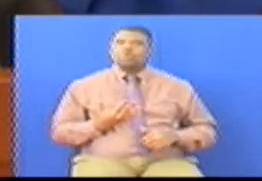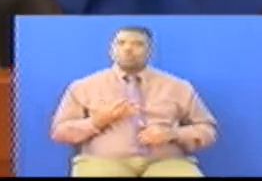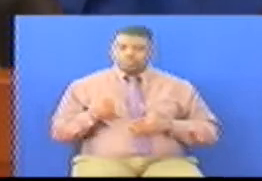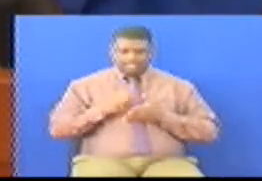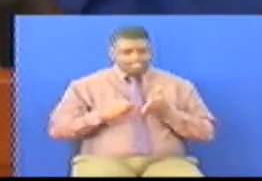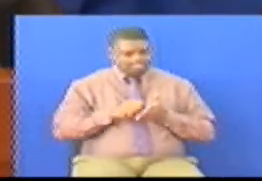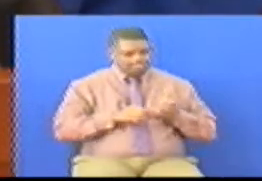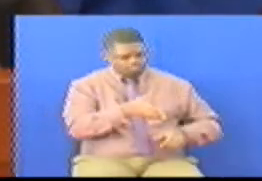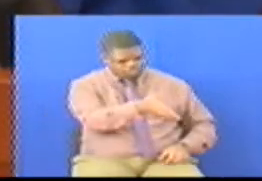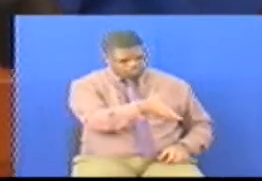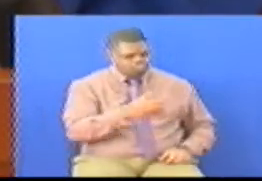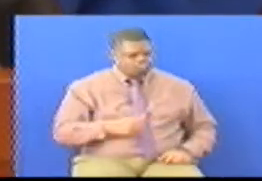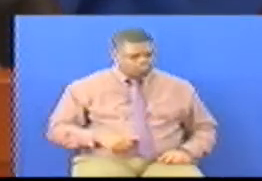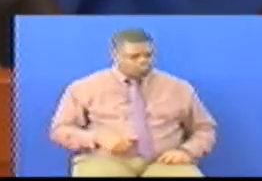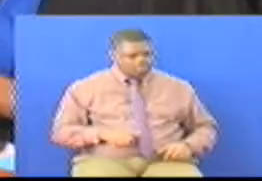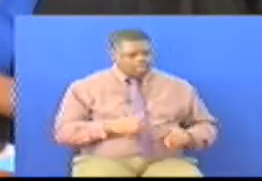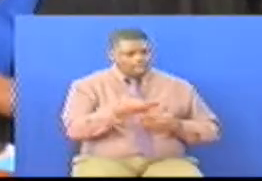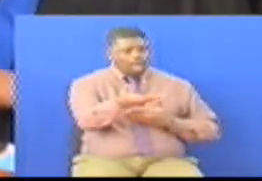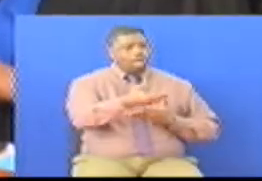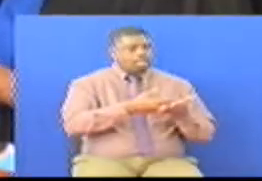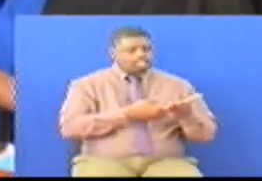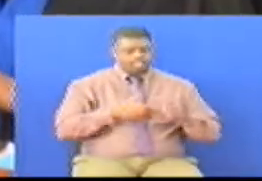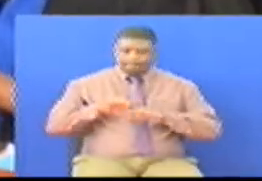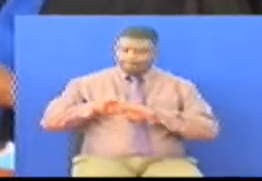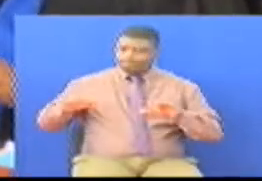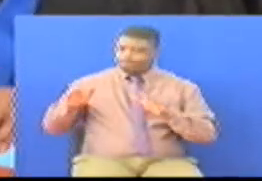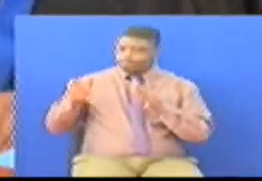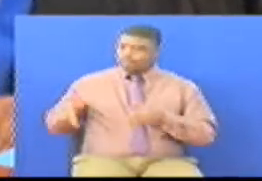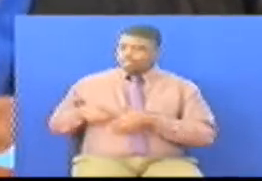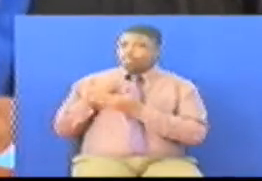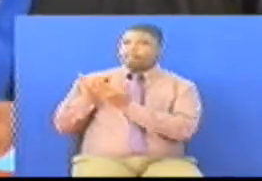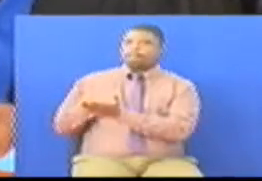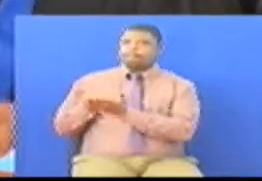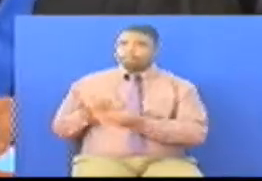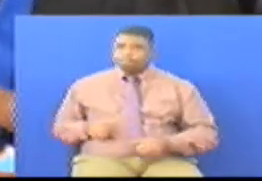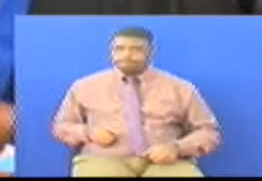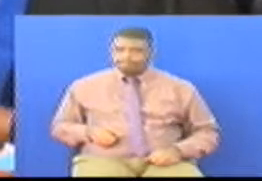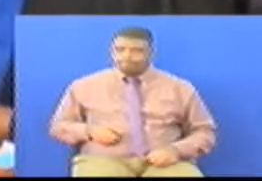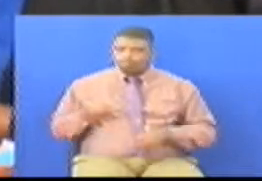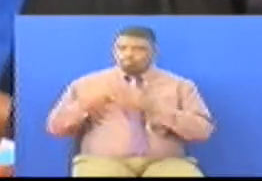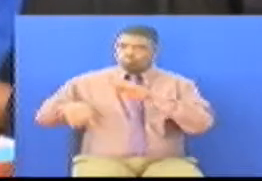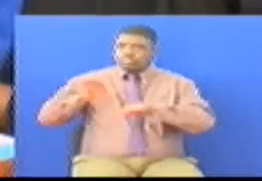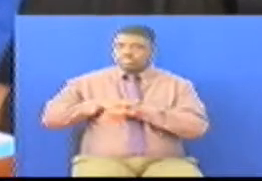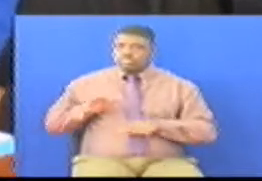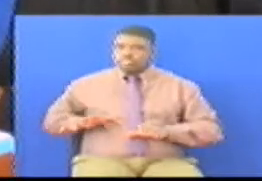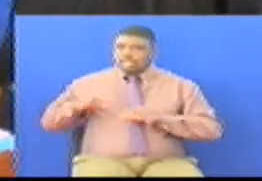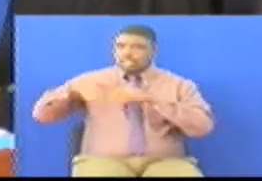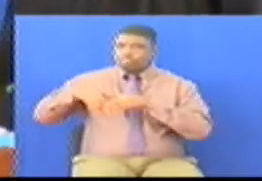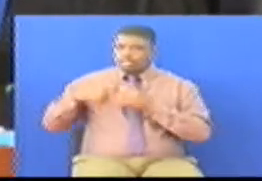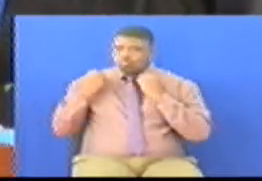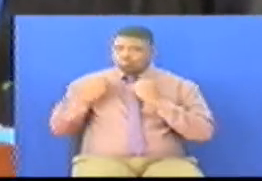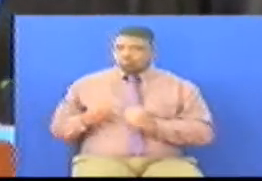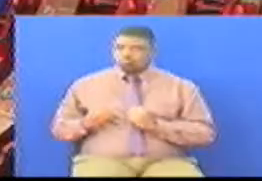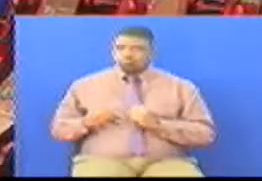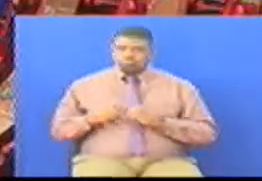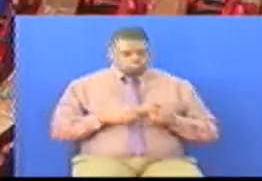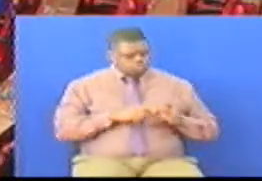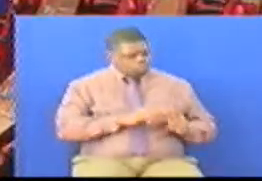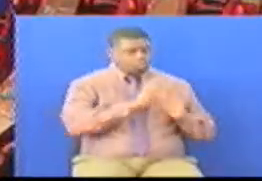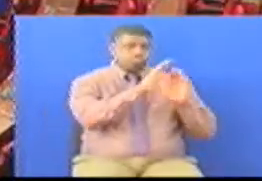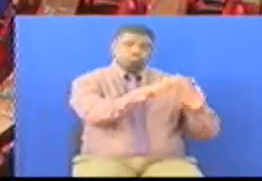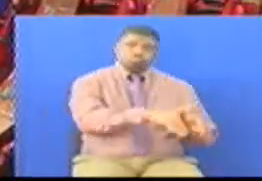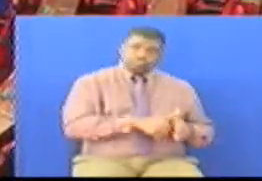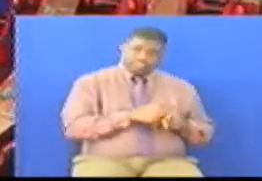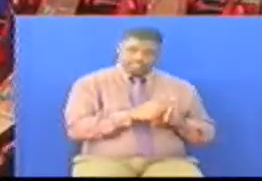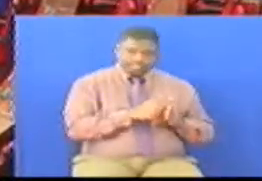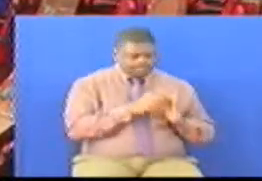Katibu, hati za kuwasilisha mezani. Hati za kuwasilisha mezani. Mwenyekiti wa kamati ya kudumu ya bunge ya hesabu